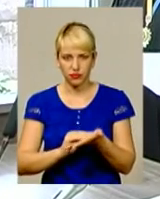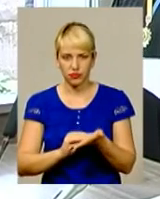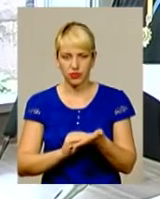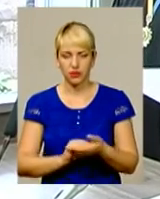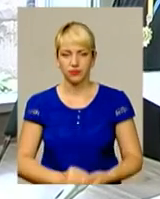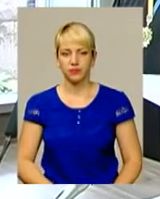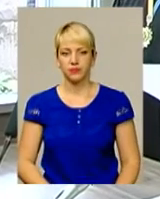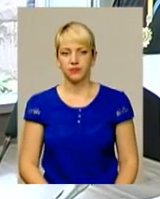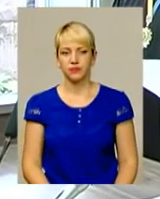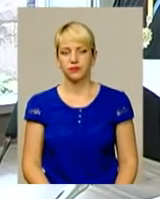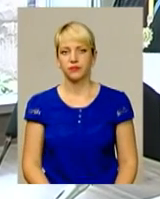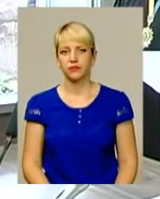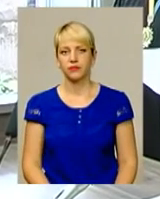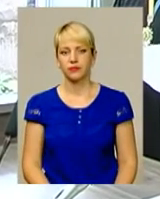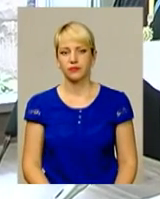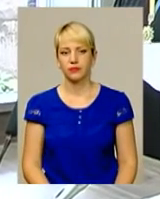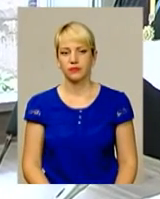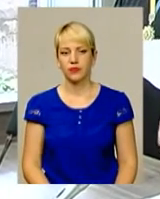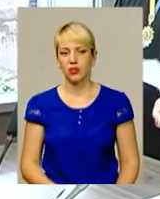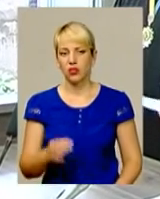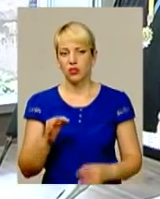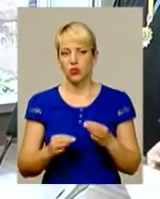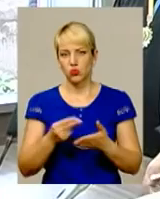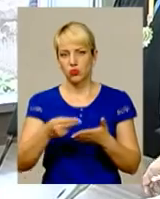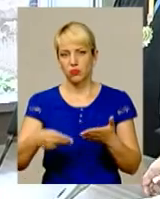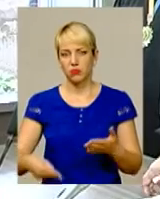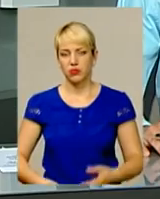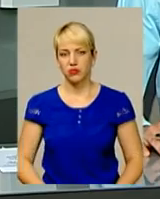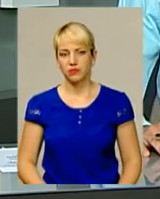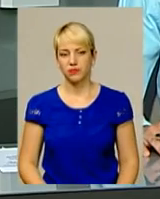годині 10 серпня 2016 року. Судді підписи.